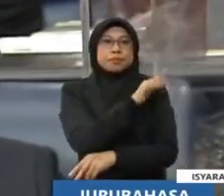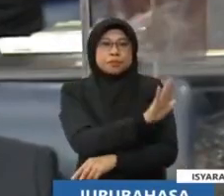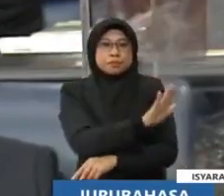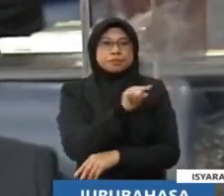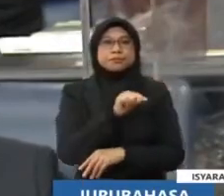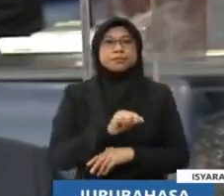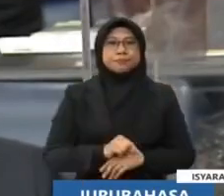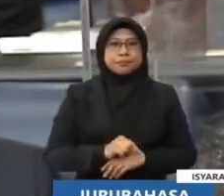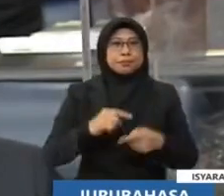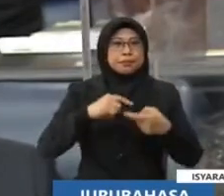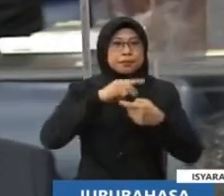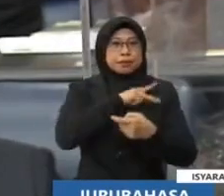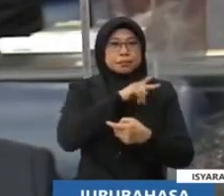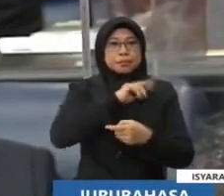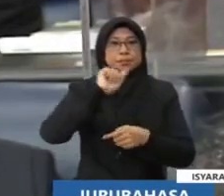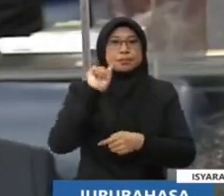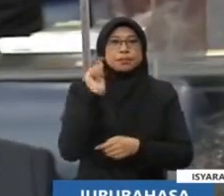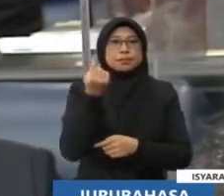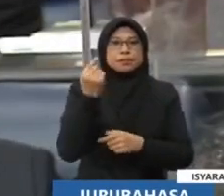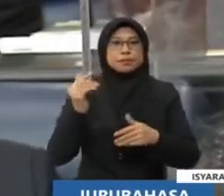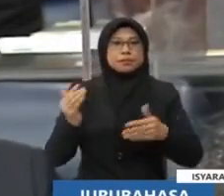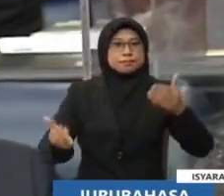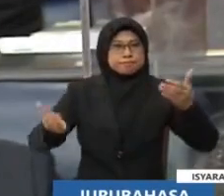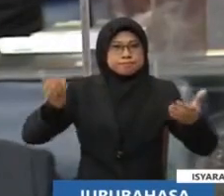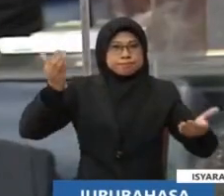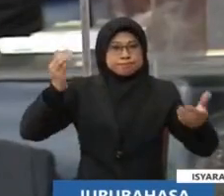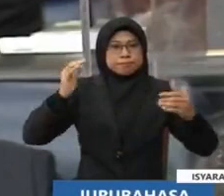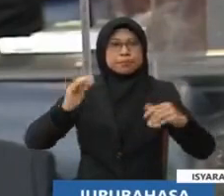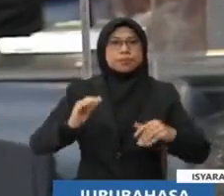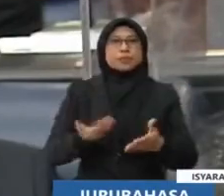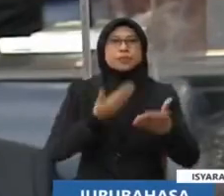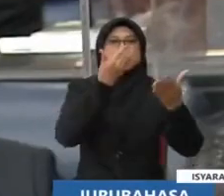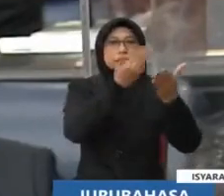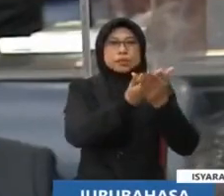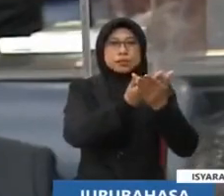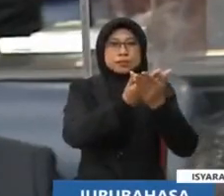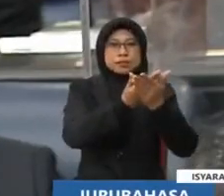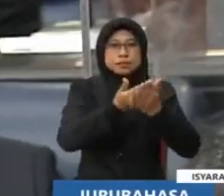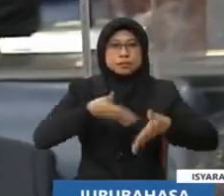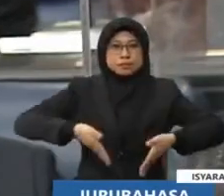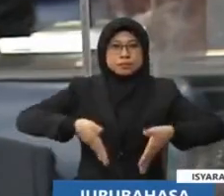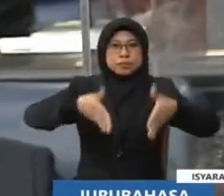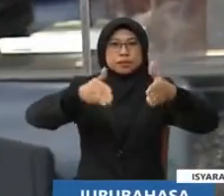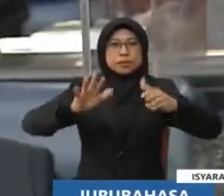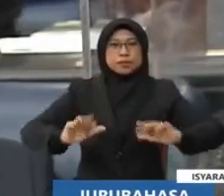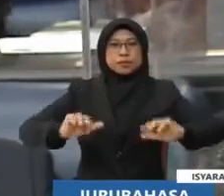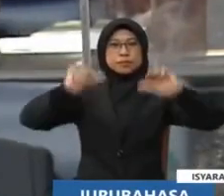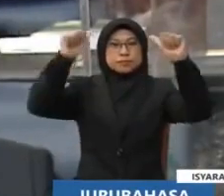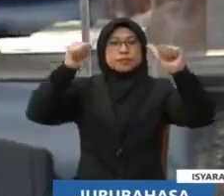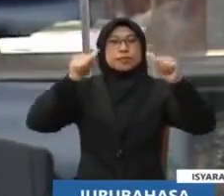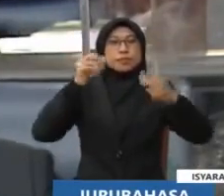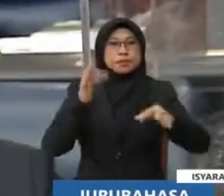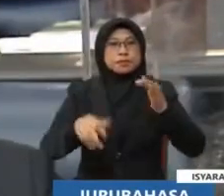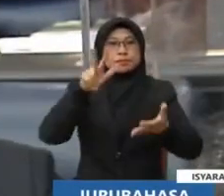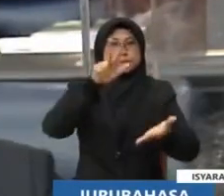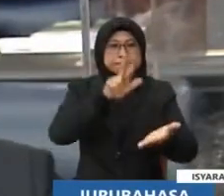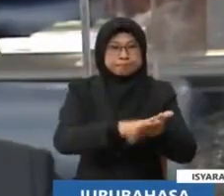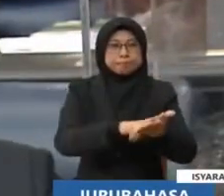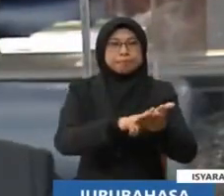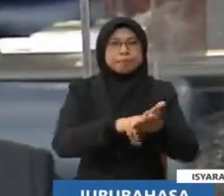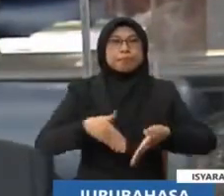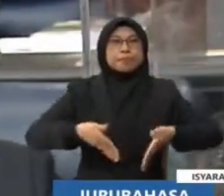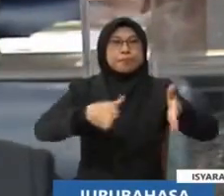berkenaan. Kementerian ini hanya akan mempertimbangkan cadangan menaik taraf jalan tersebut sekiranya diwartakan kepada